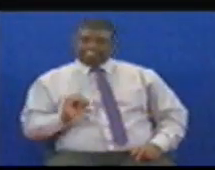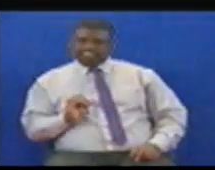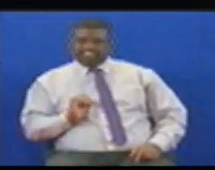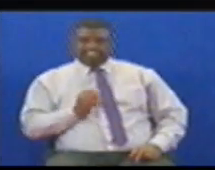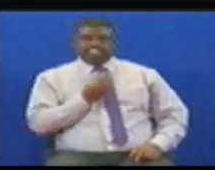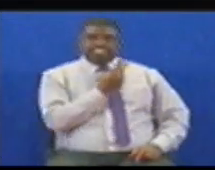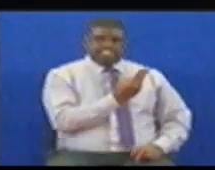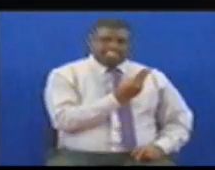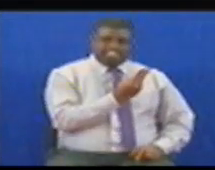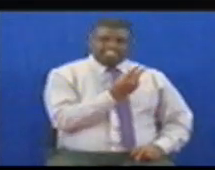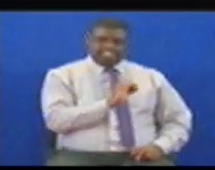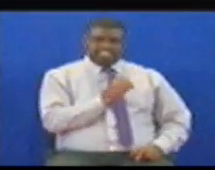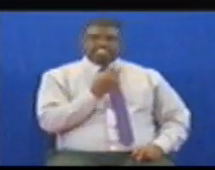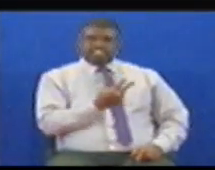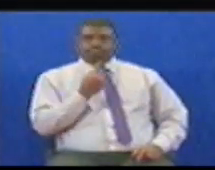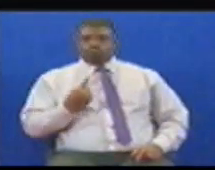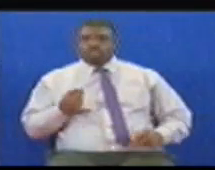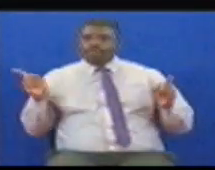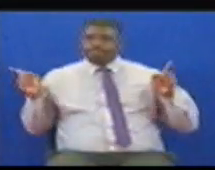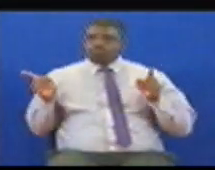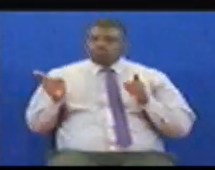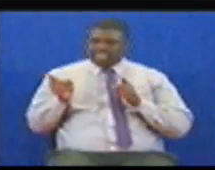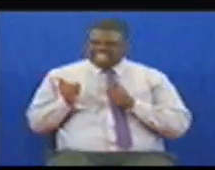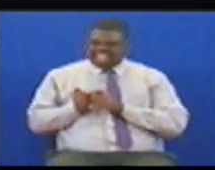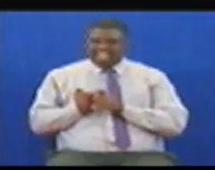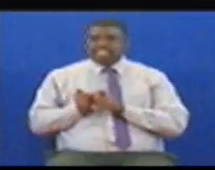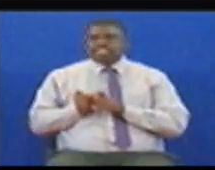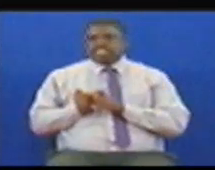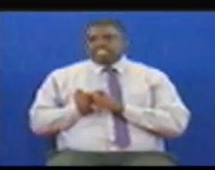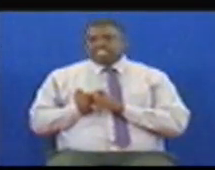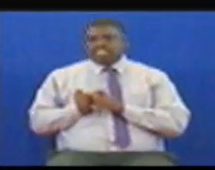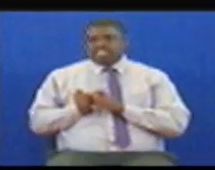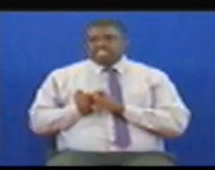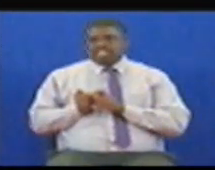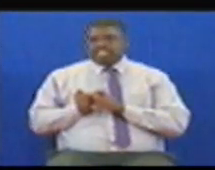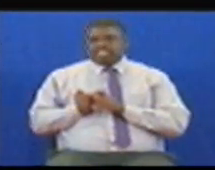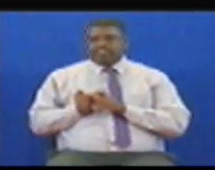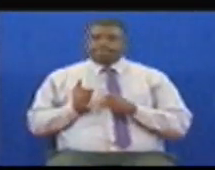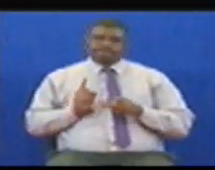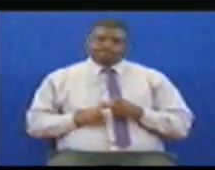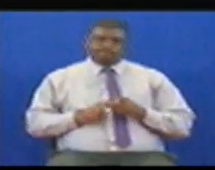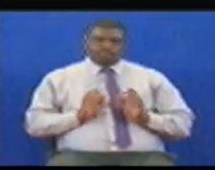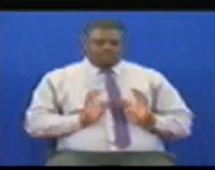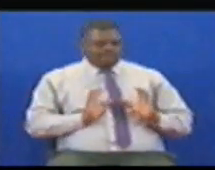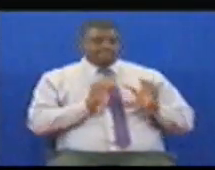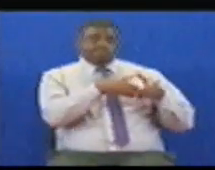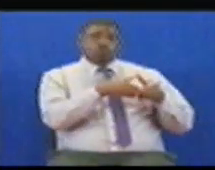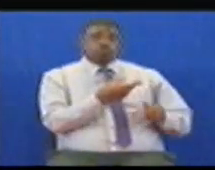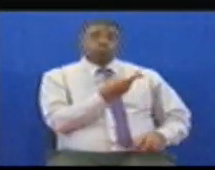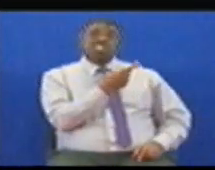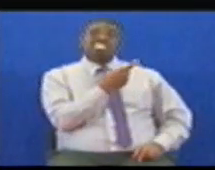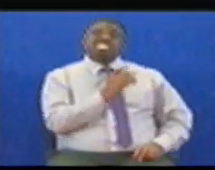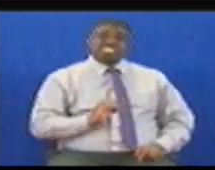2020-2021 kwa muhtasari kama ifuatavyo. Fungu 20, ofisi ya